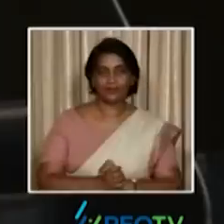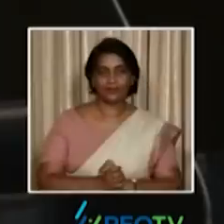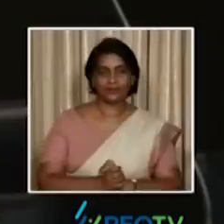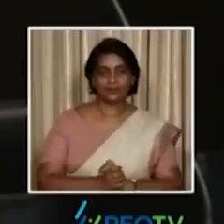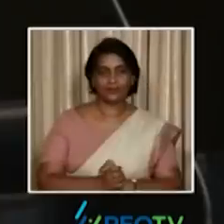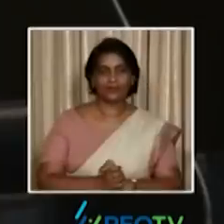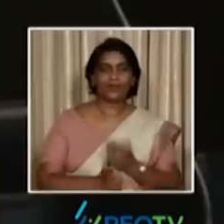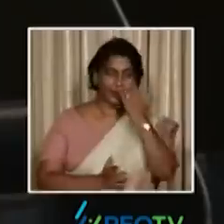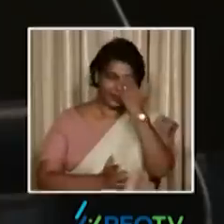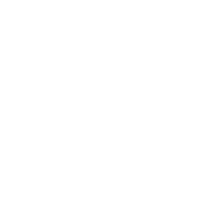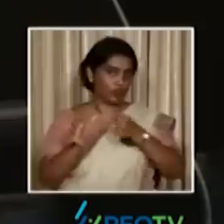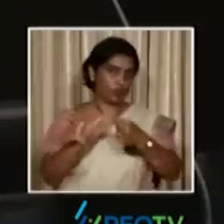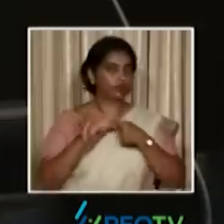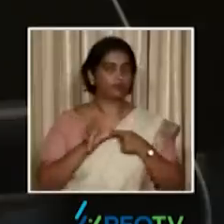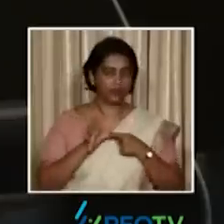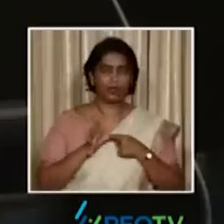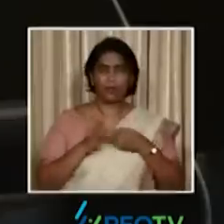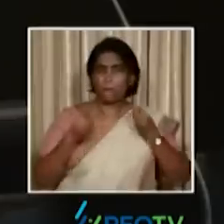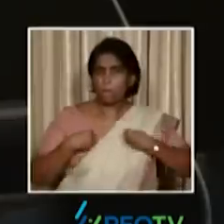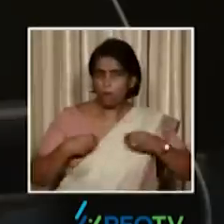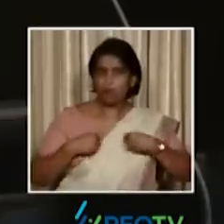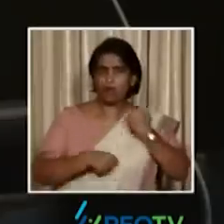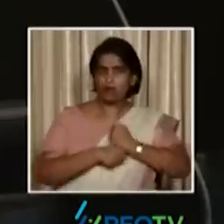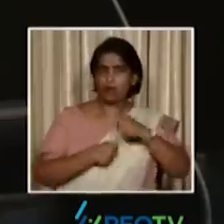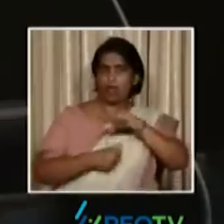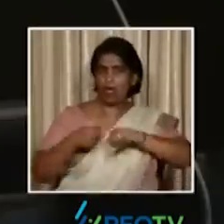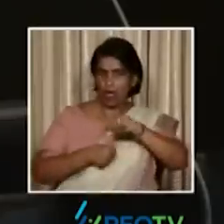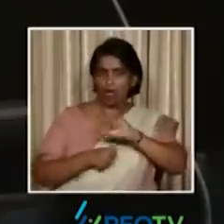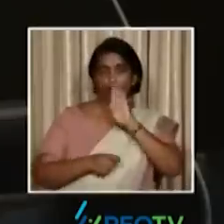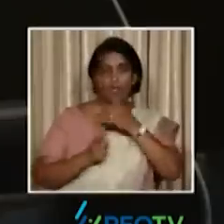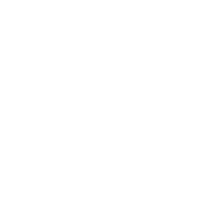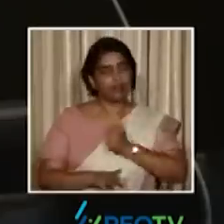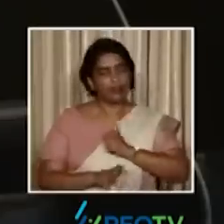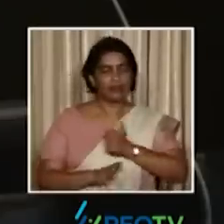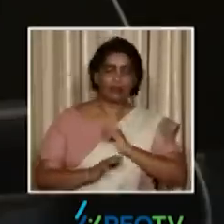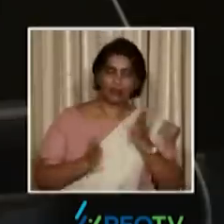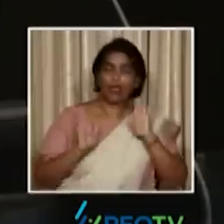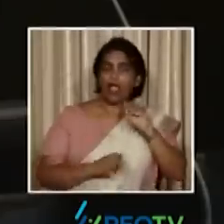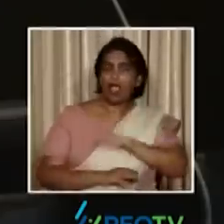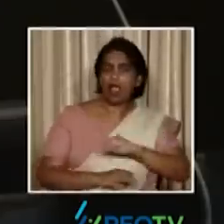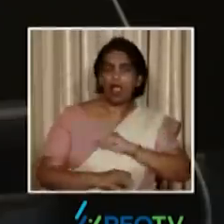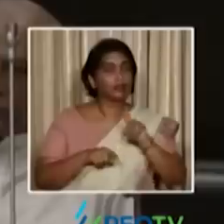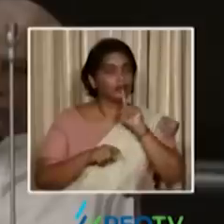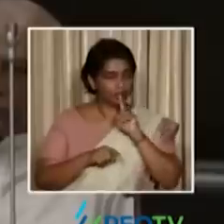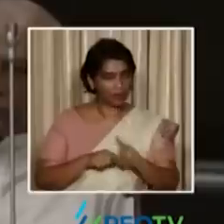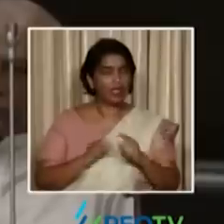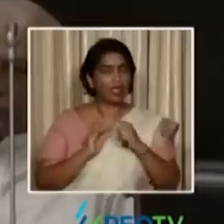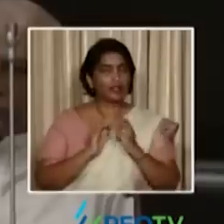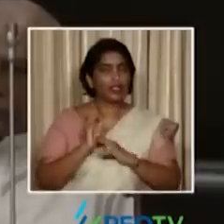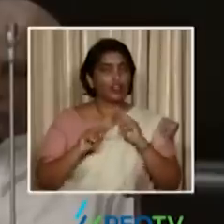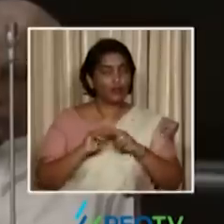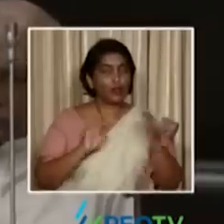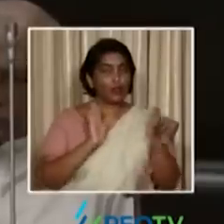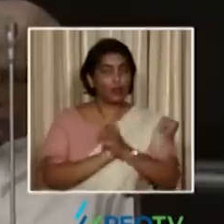දෙන්නේ. කරුණාකරලා මගේ ප්‍රශ්නේ අහන්න ඉඩ දෙන්න. පාඩු ලබන රාජ්‍ය ආයතන තමයි විකුණනවයි කියලා මීට කලින් කිව්වේ. මේ ලාභ ලබන ඒවා මොකටද විකුණන්නේ? IMF සමග